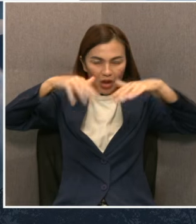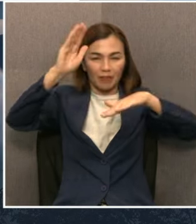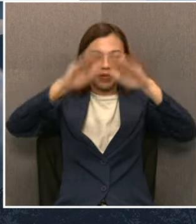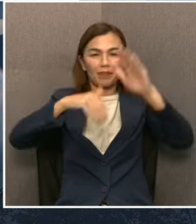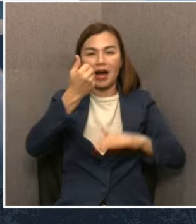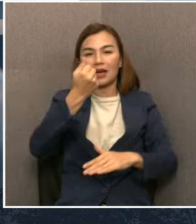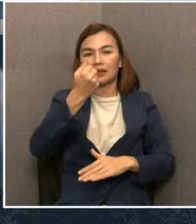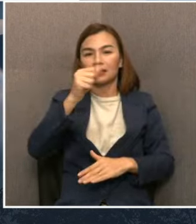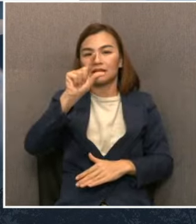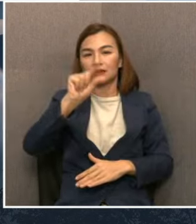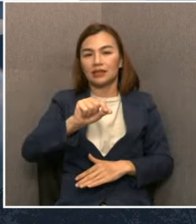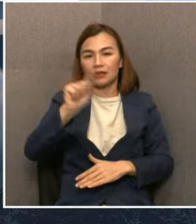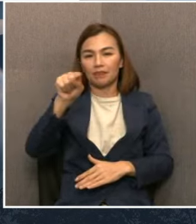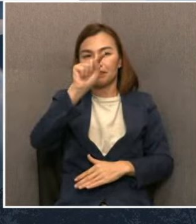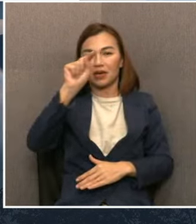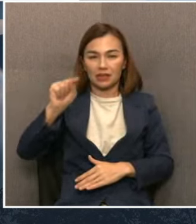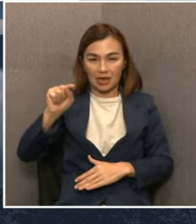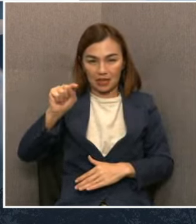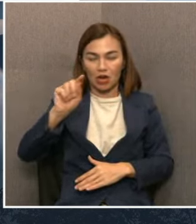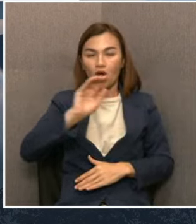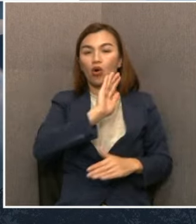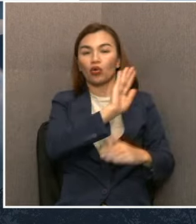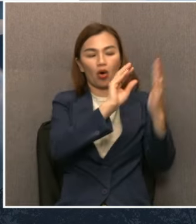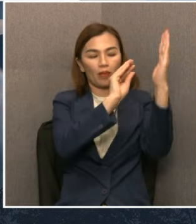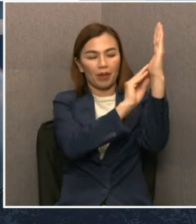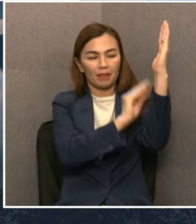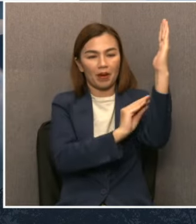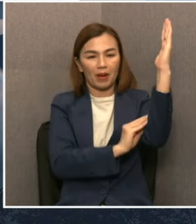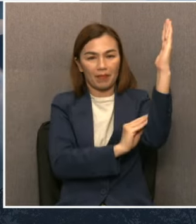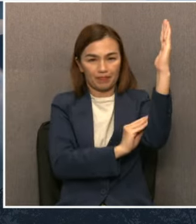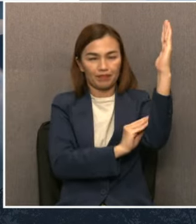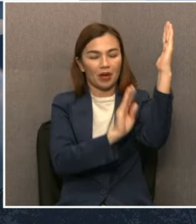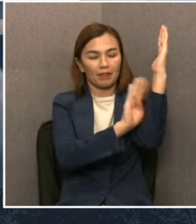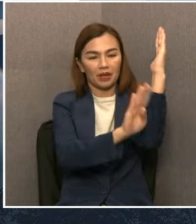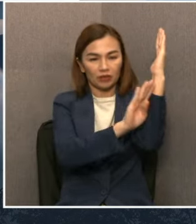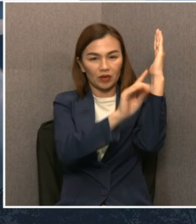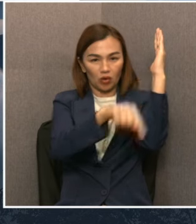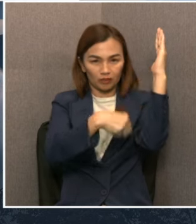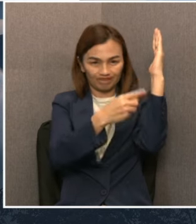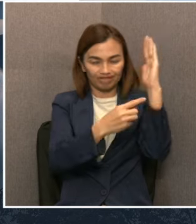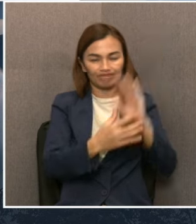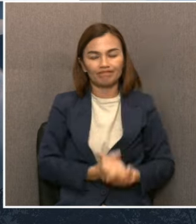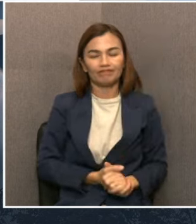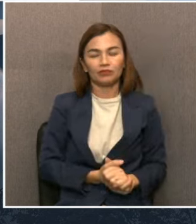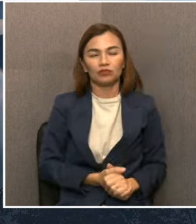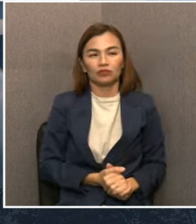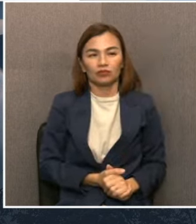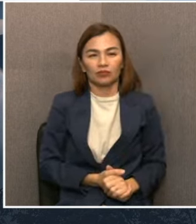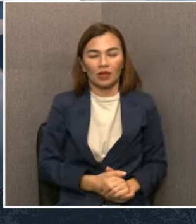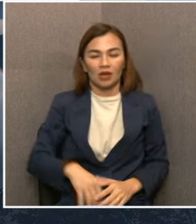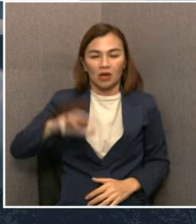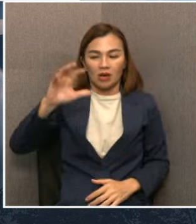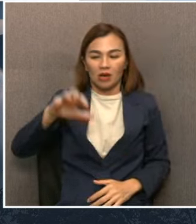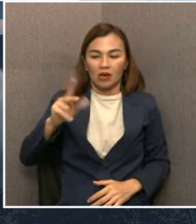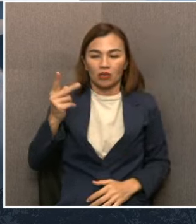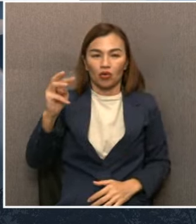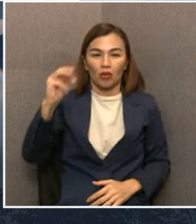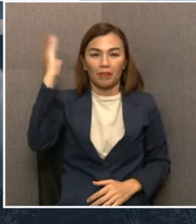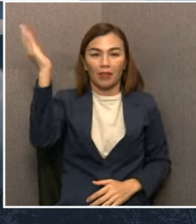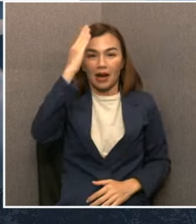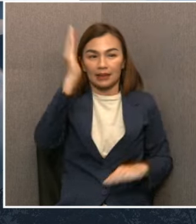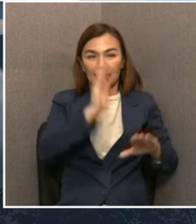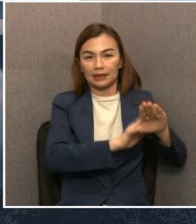ละ 20ของพื้นที่บริเวณภาคใต้ฝั่งตะวันออกค่ะทั้งนี้กรมอุตุนิยมวิทยาก็เตือนนะครับให้พวกเราเนี่ยดูแล